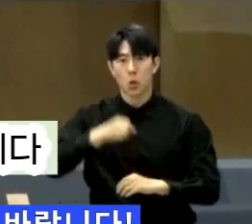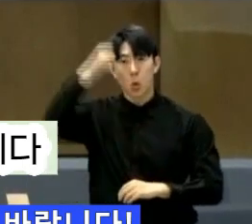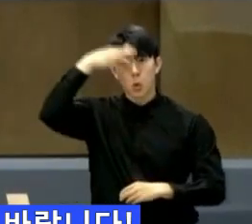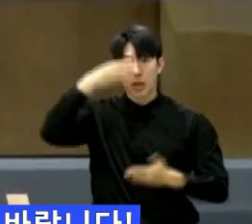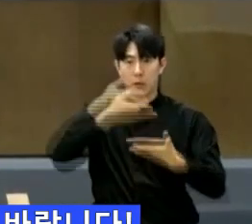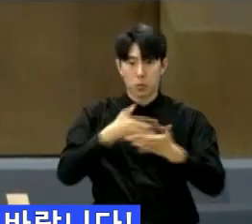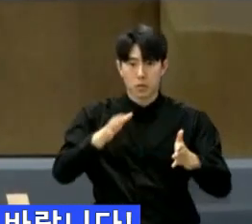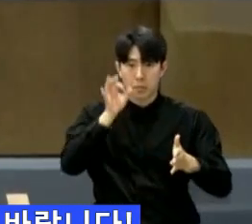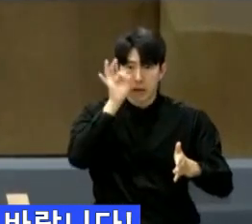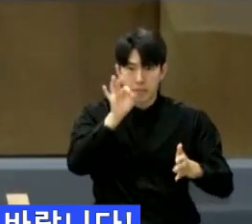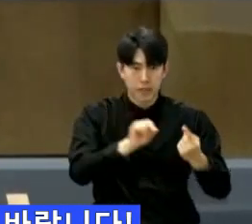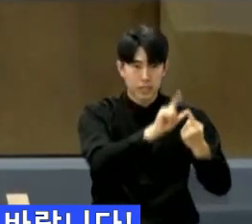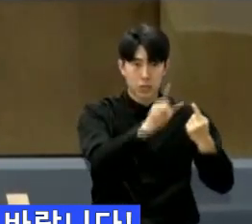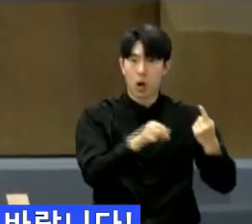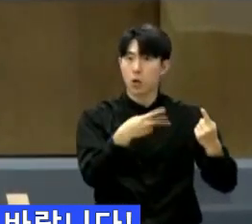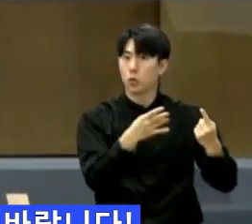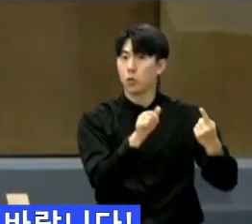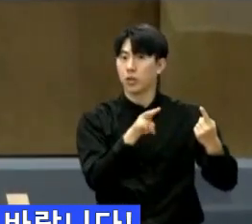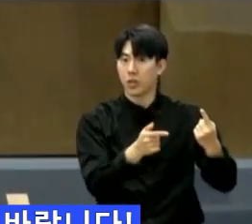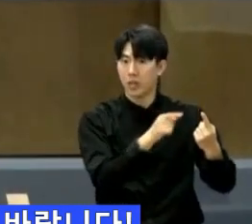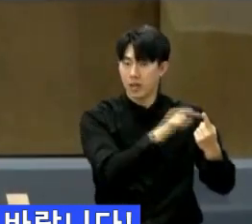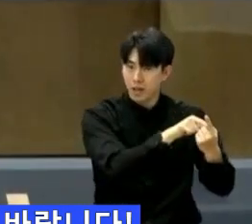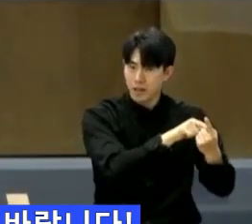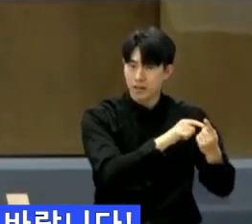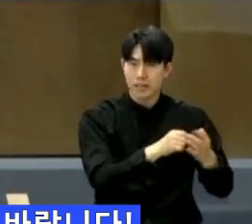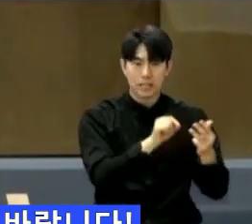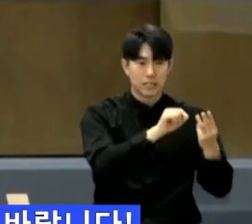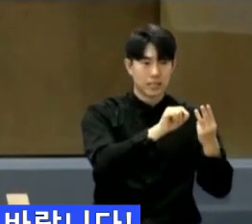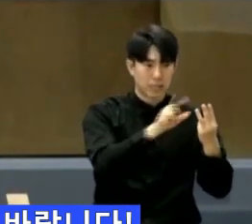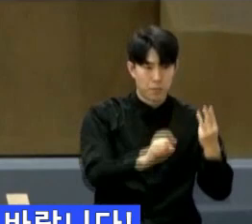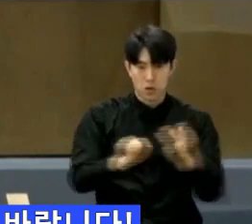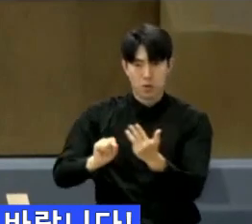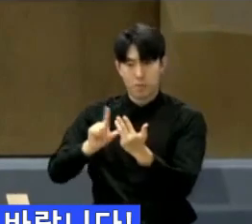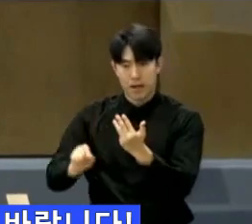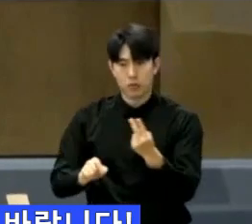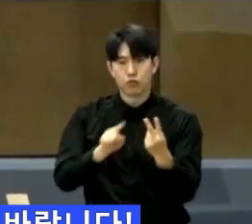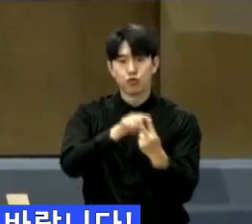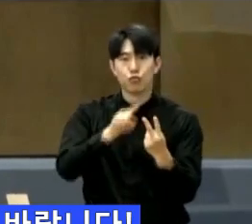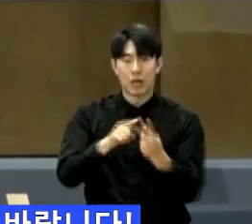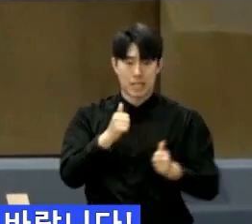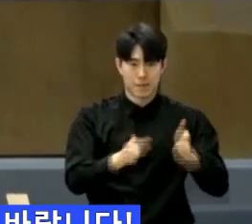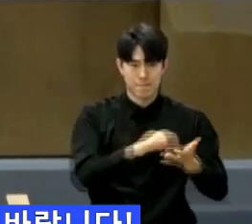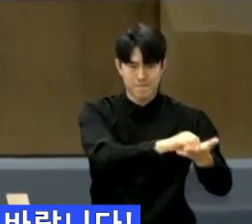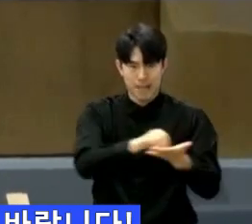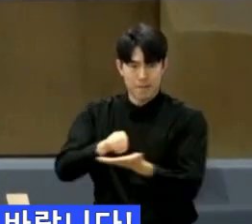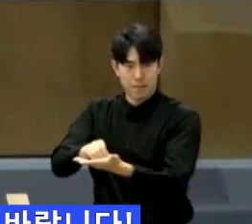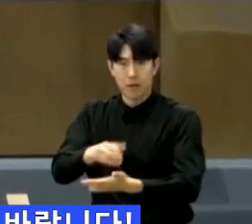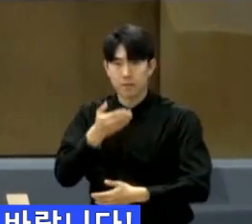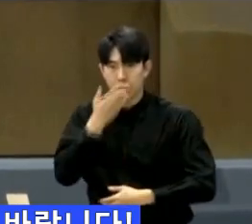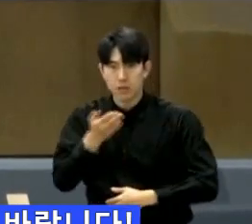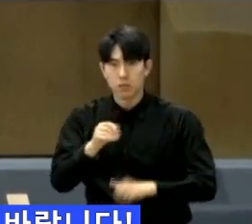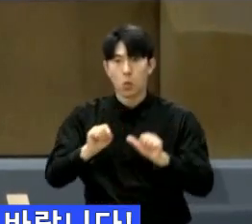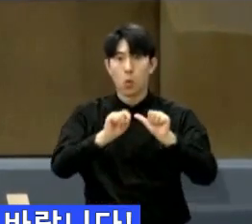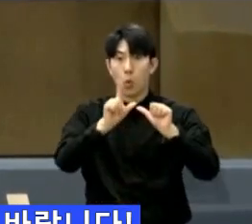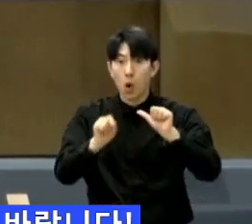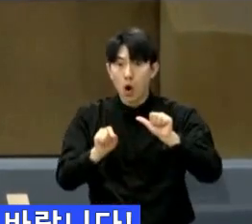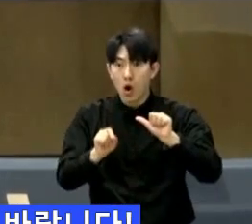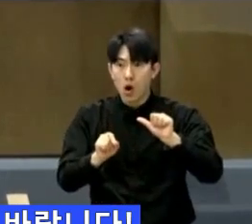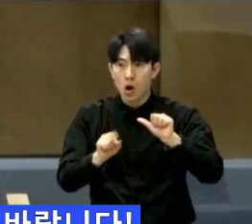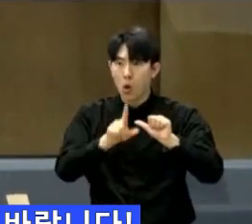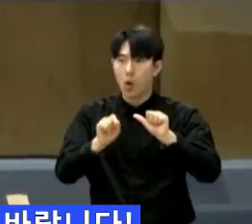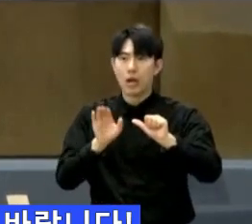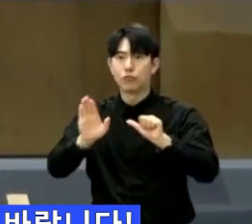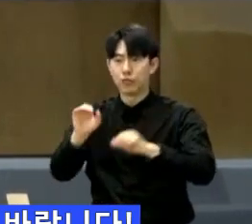돌아가겠습니다. 1월생 동현이는 3월과 8월 두 번의 경찰 공무원 응시 기회를 얻습니다. 5월생 태휘는 5월